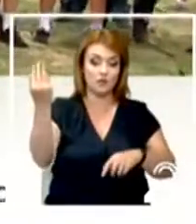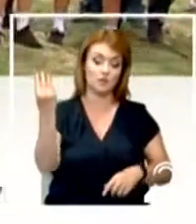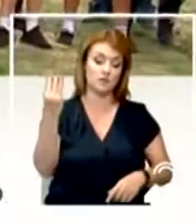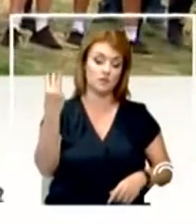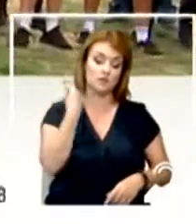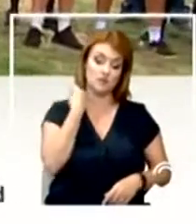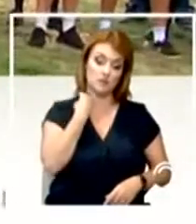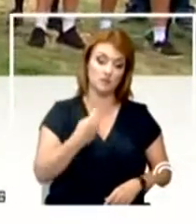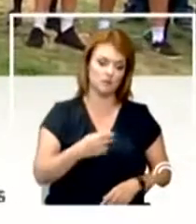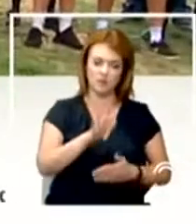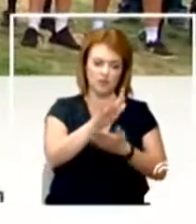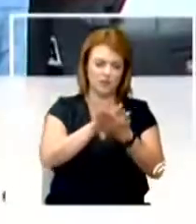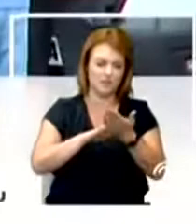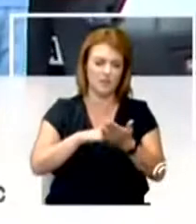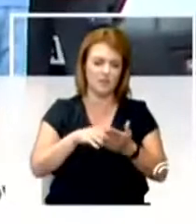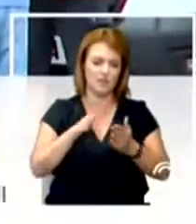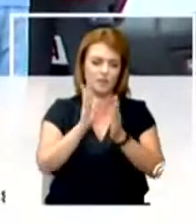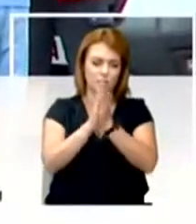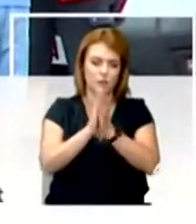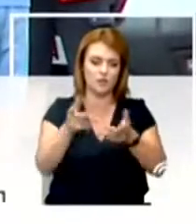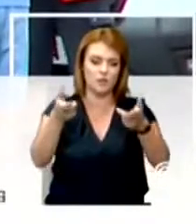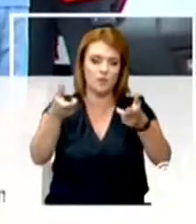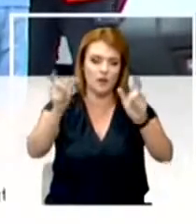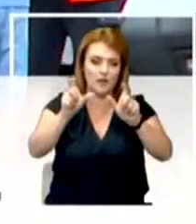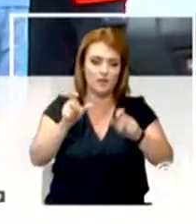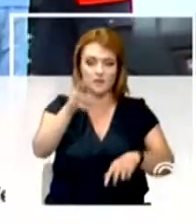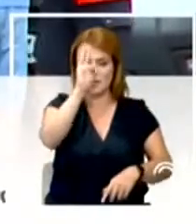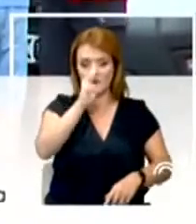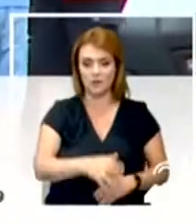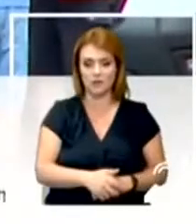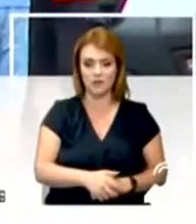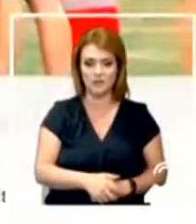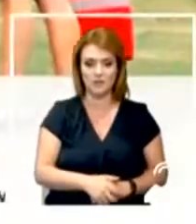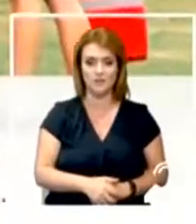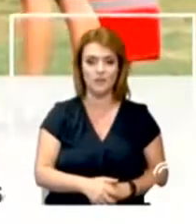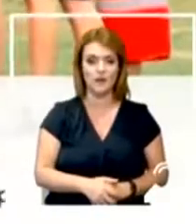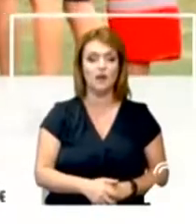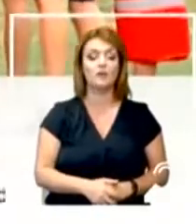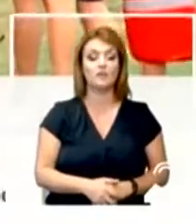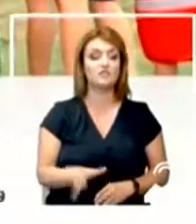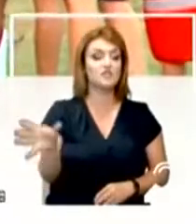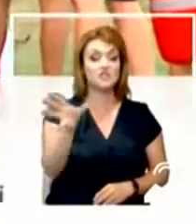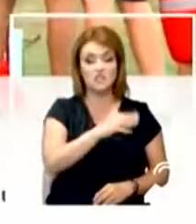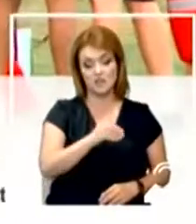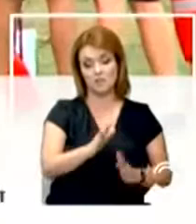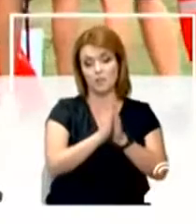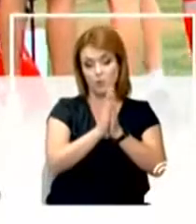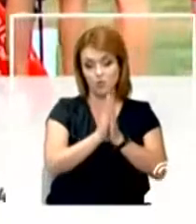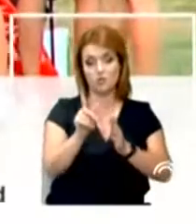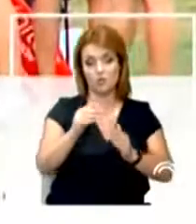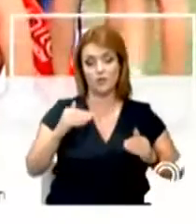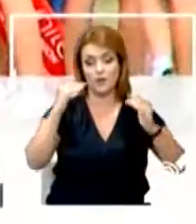Aproape toți cei 2500 de angajați din portul Felixstowe sunt în grevă. Nu doar docherii au încetat lucrul, ci și operatorii de macara